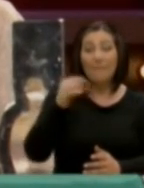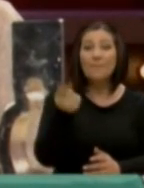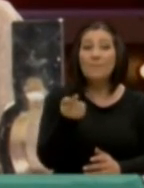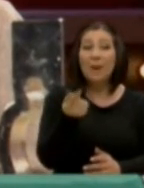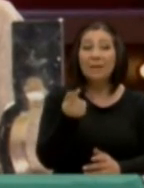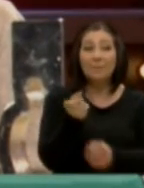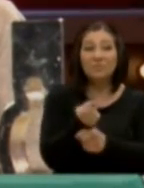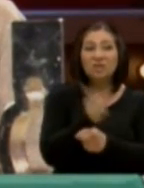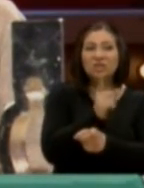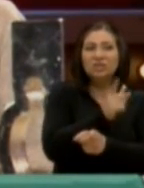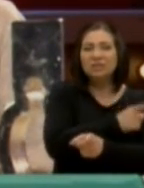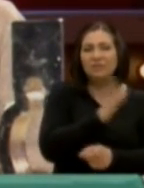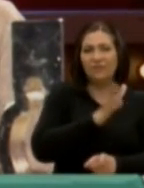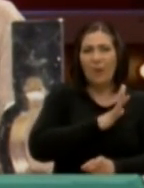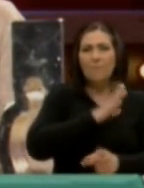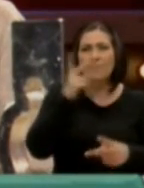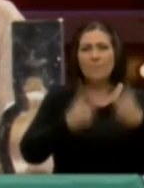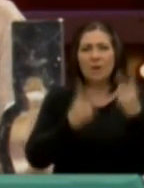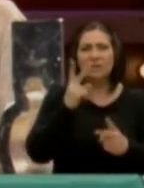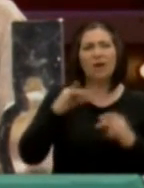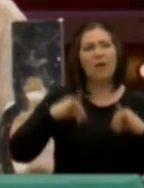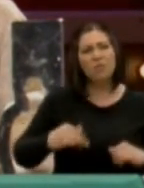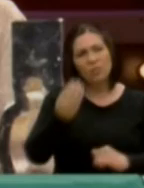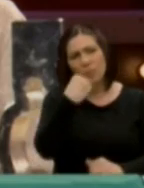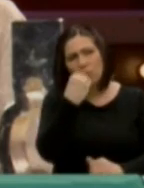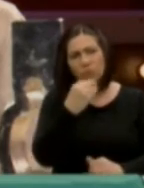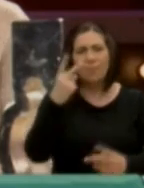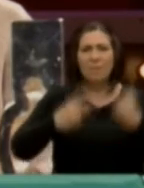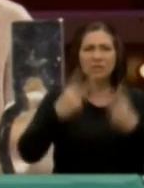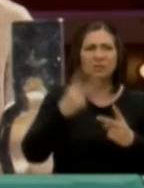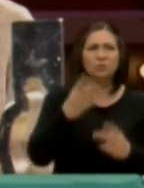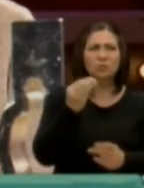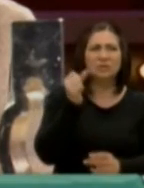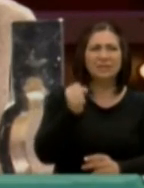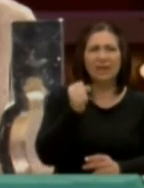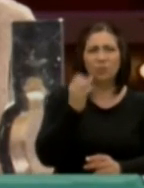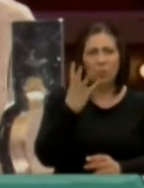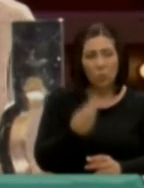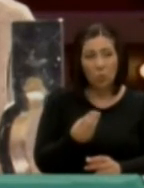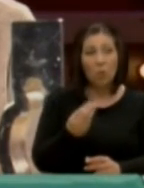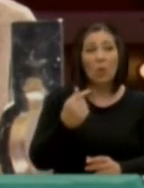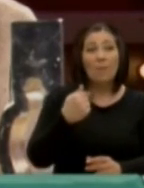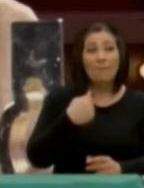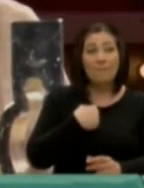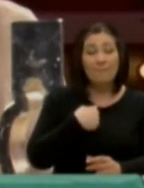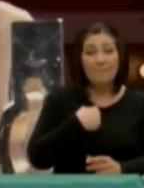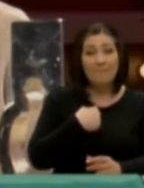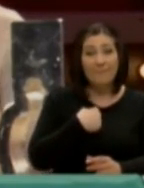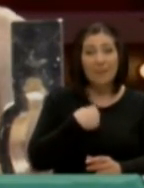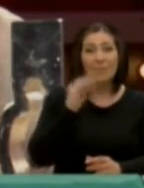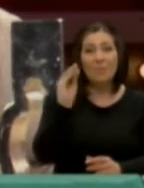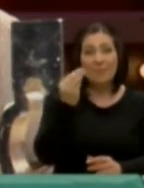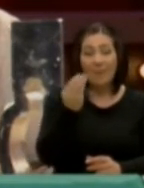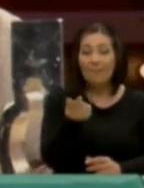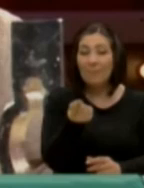bademler çeşit çeşit. Bazılarını rahat yiyebiliyoruz. Bazıları çok sert oluyor. Ben tabii bebek